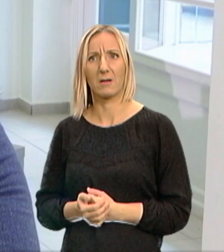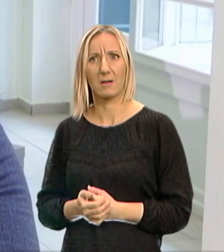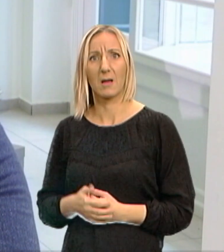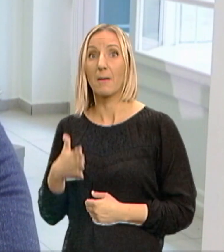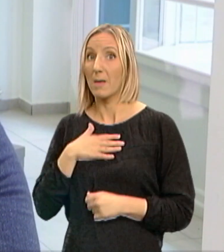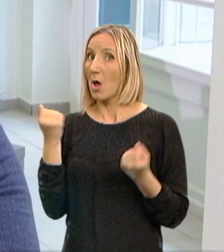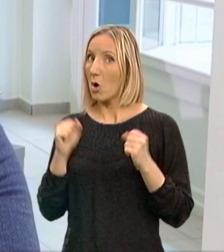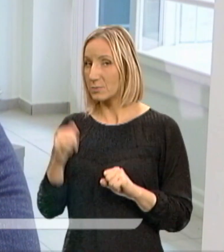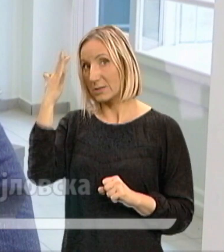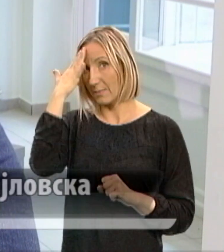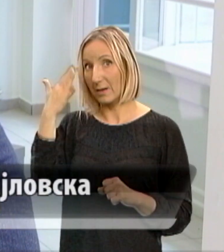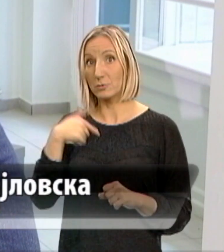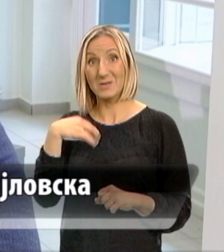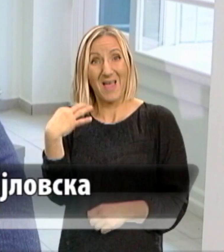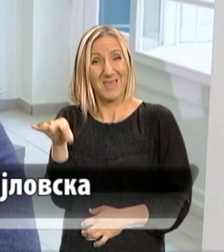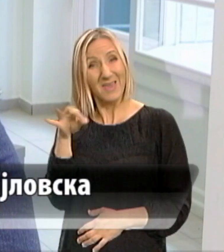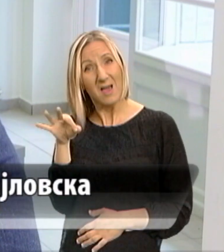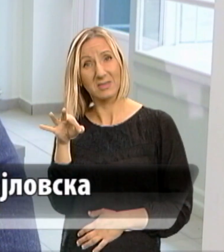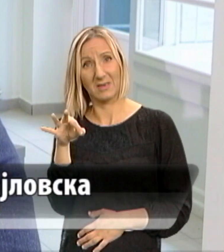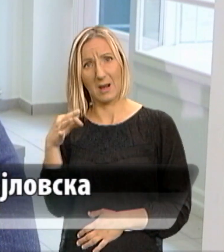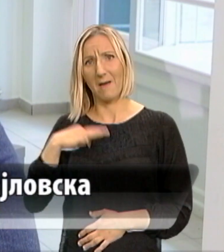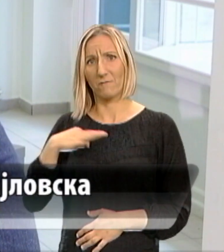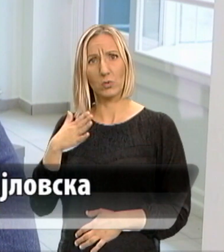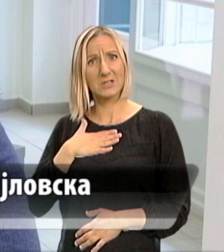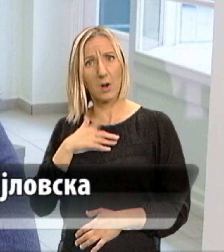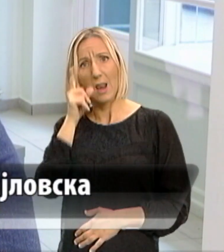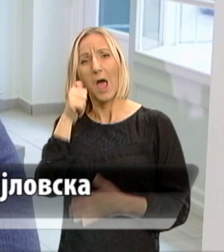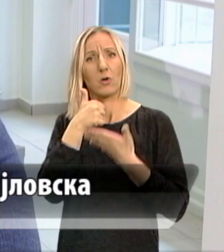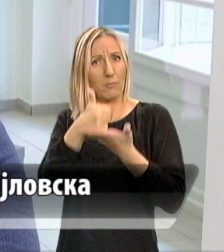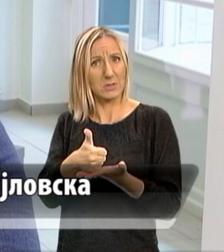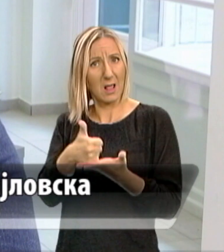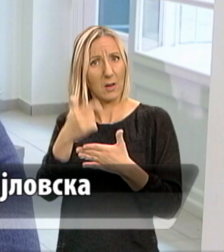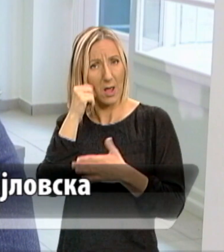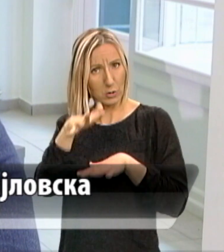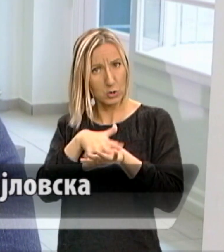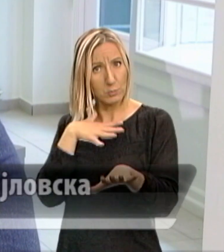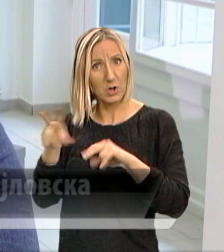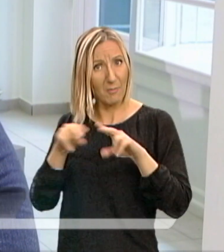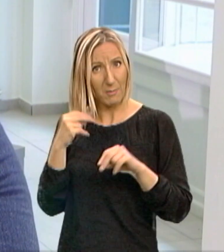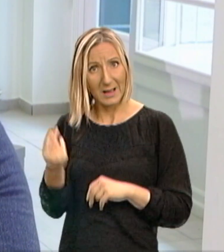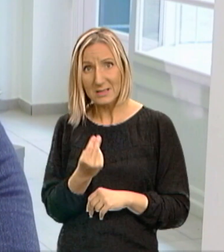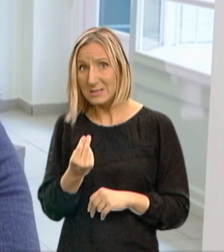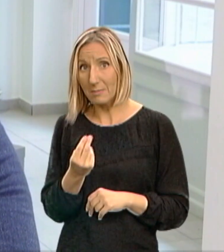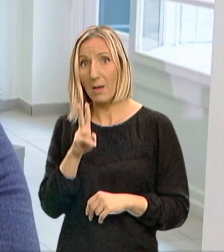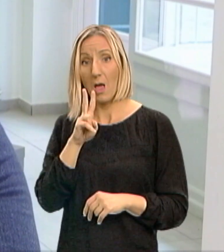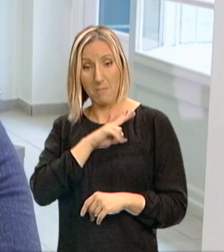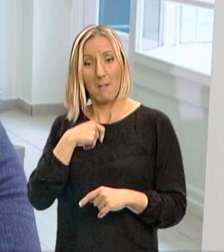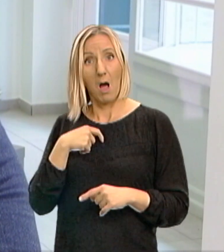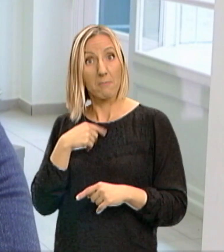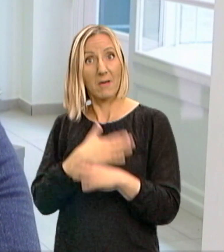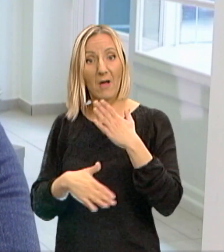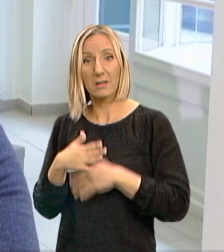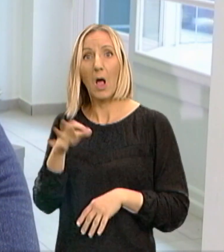ozbiljno zabrinjava je to što sam ja jedina funkcionerka u Narodnoj skupštini Republike Srbije koja ima invaliditet, a na primjer